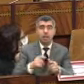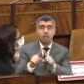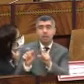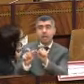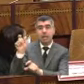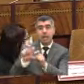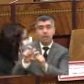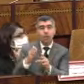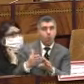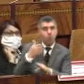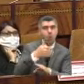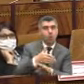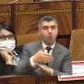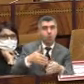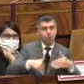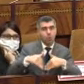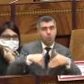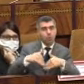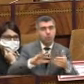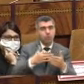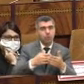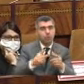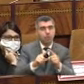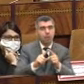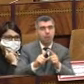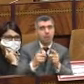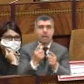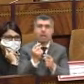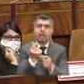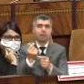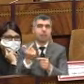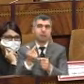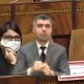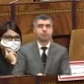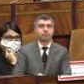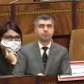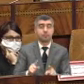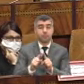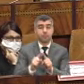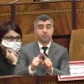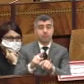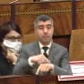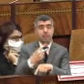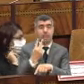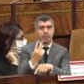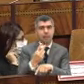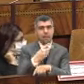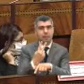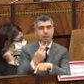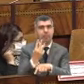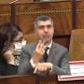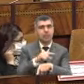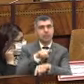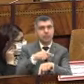خارجين اقل بكثير بكثير بكثير مما كيكون بالنهار. دونك الا خلينا هاد الساعتين ولا ثلاثه الساعات